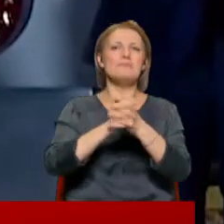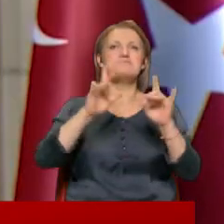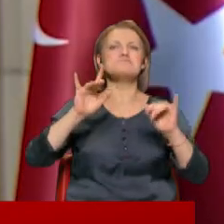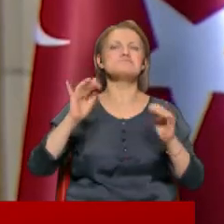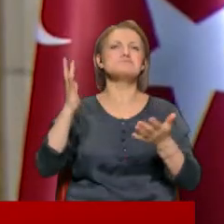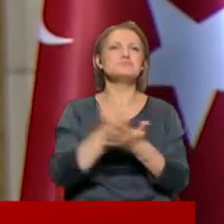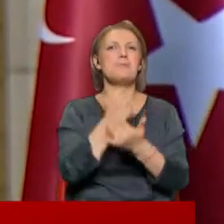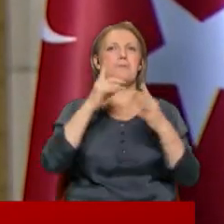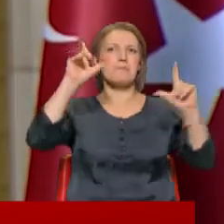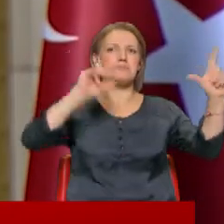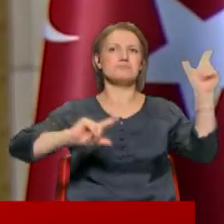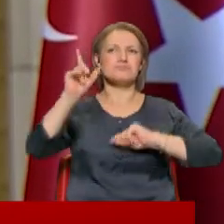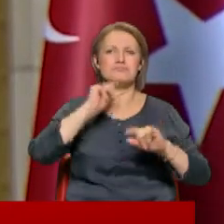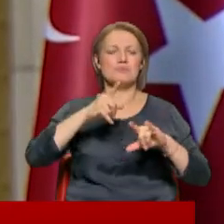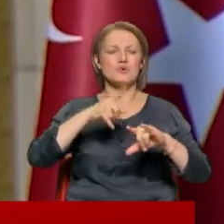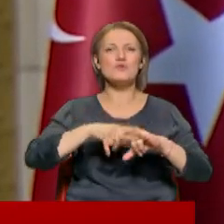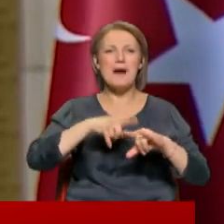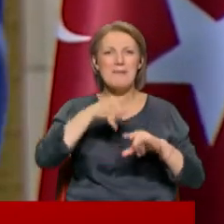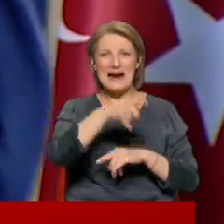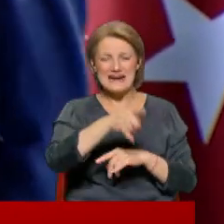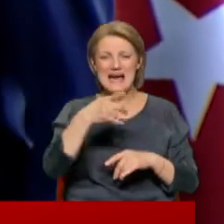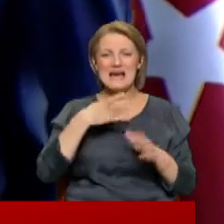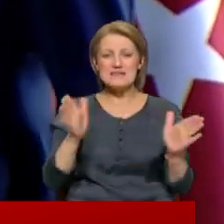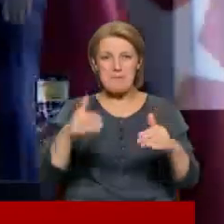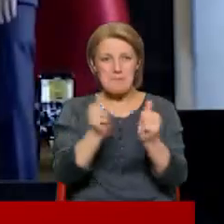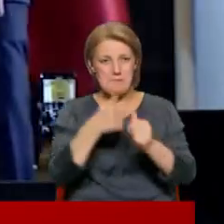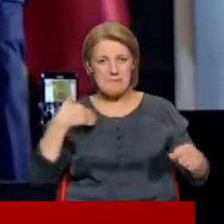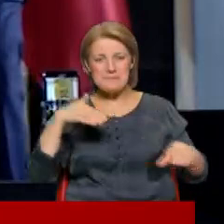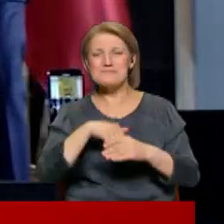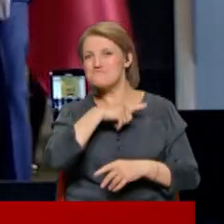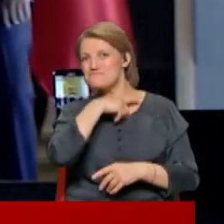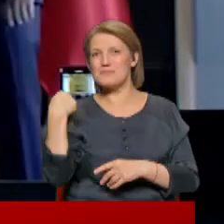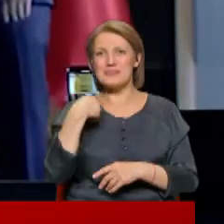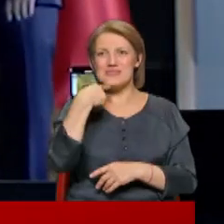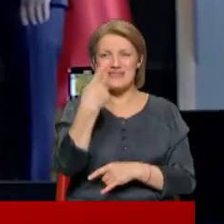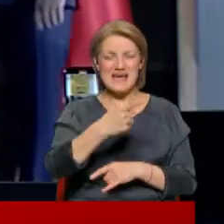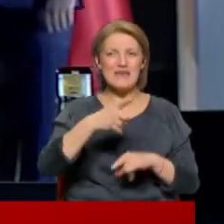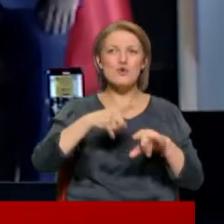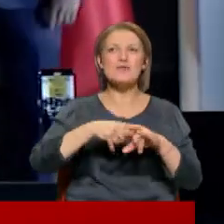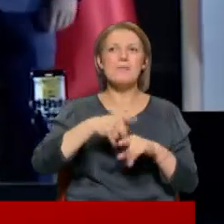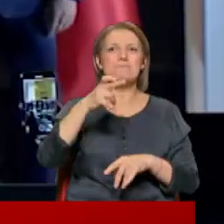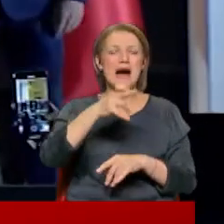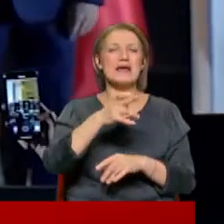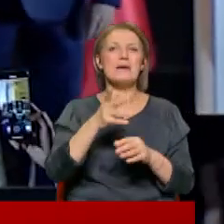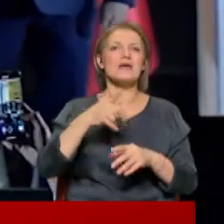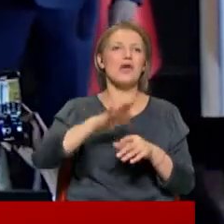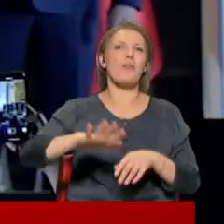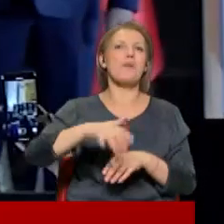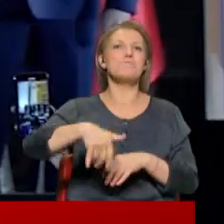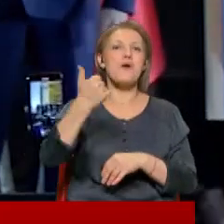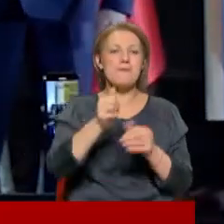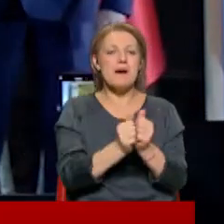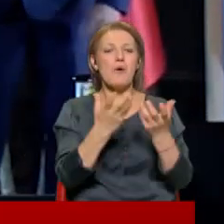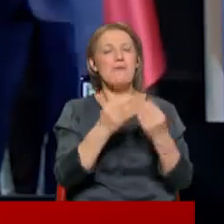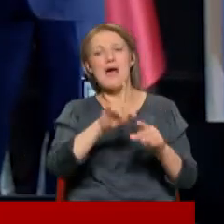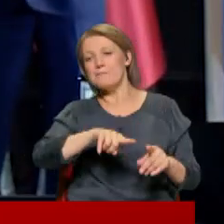pozu verdi. Hüdapar'la aynı sandığa kesseler girmem diyen Sinan Oğan, Hüdapar Genel Başkanı'nın yanında durmadı ama aynı